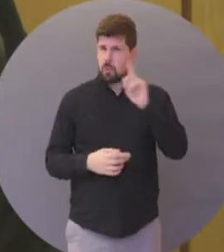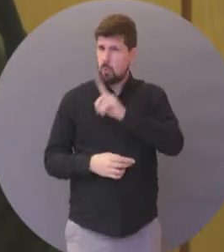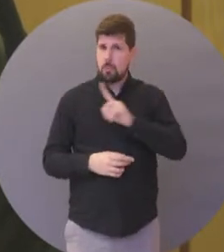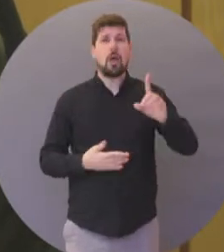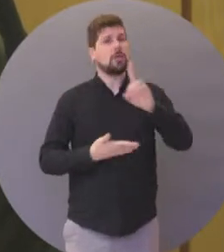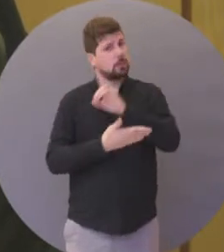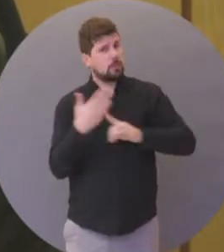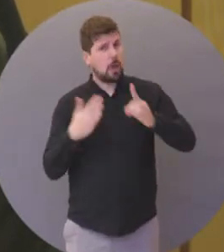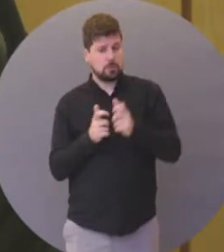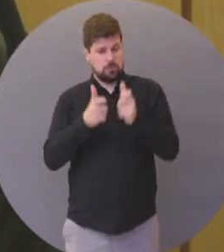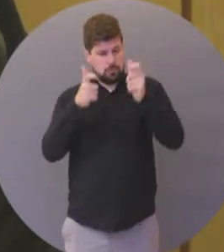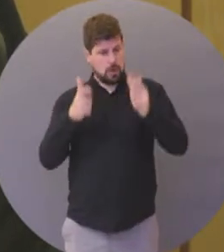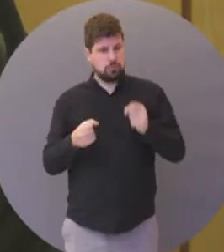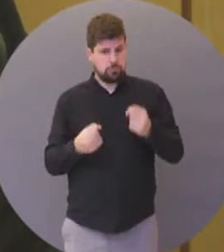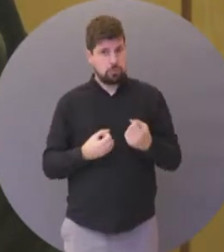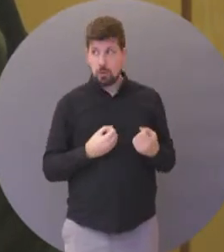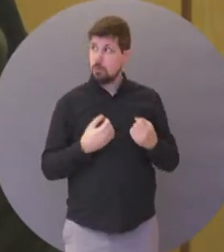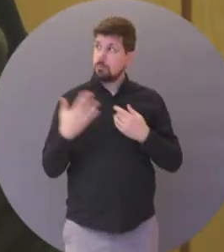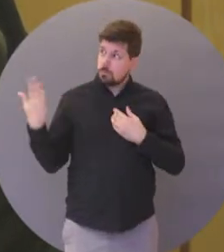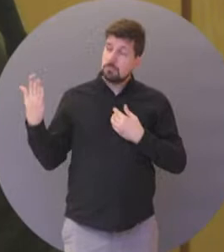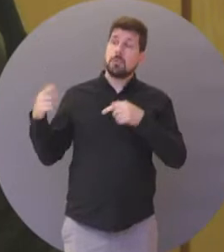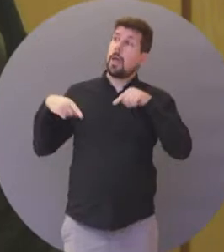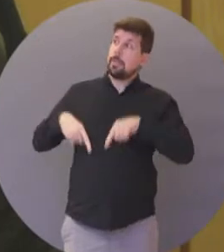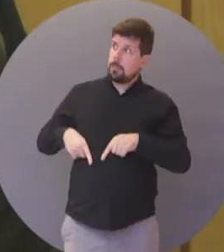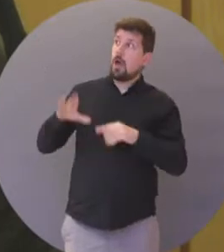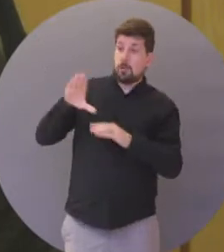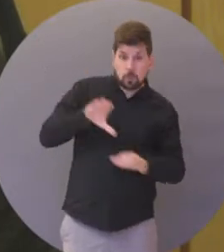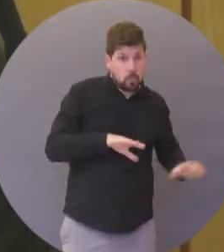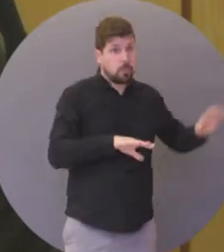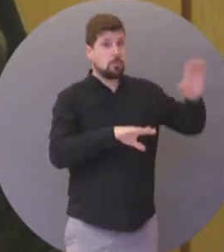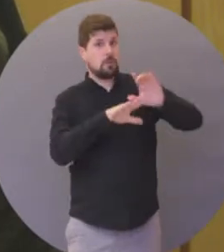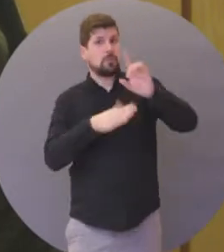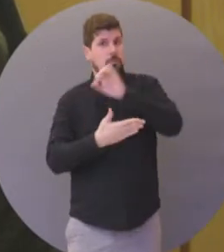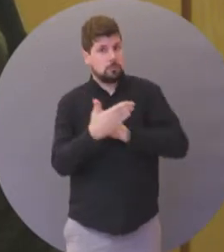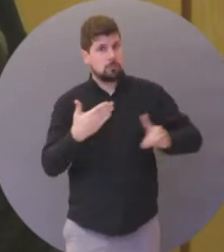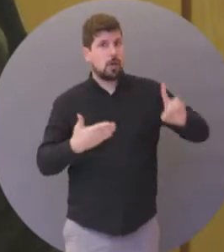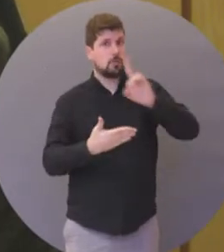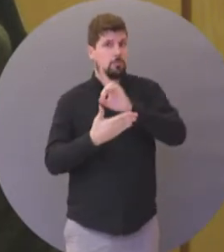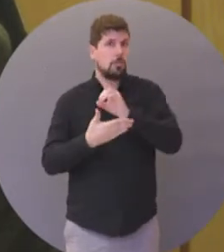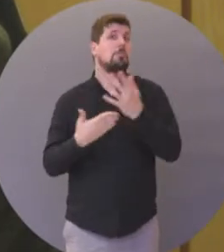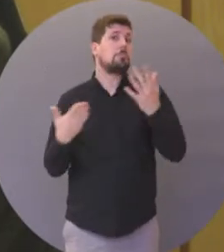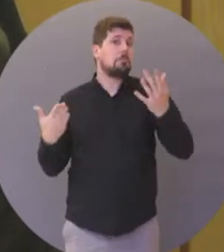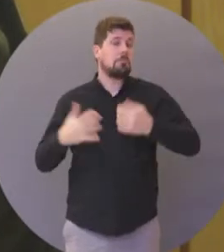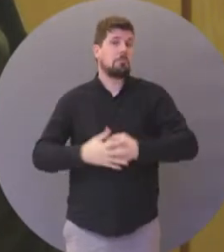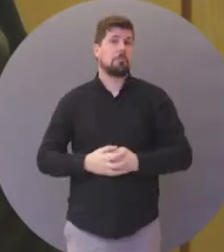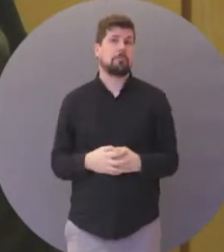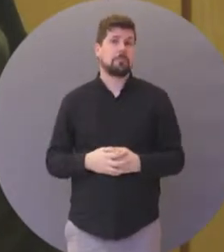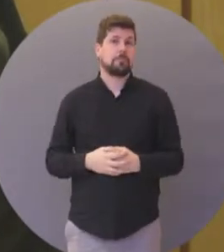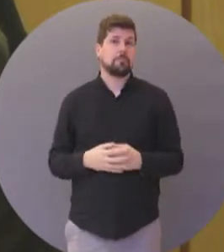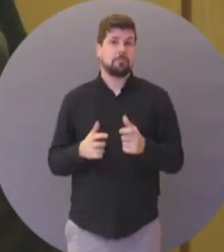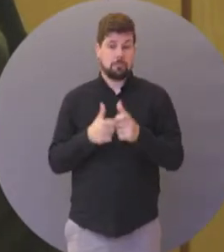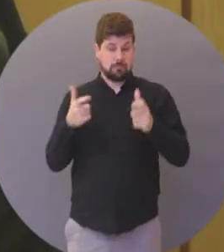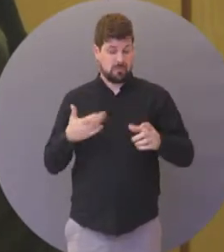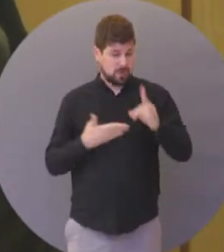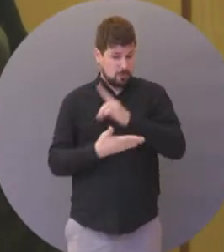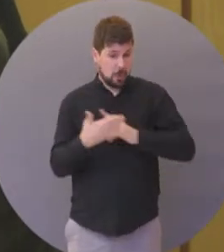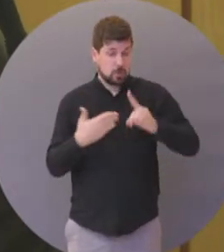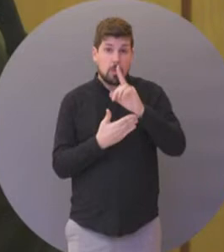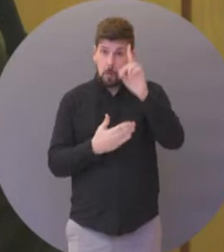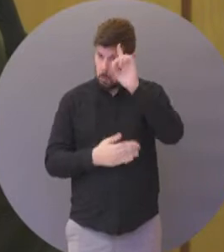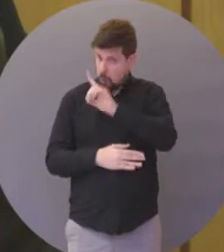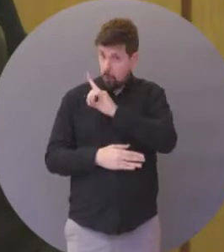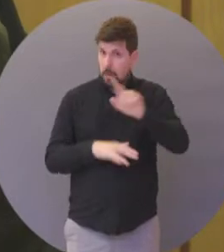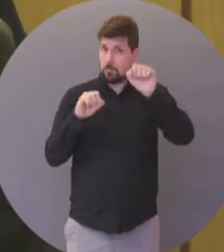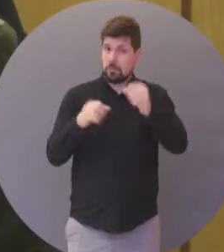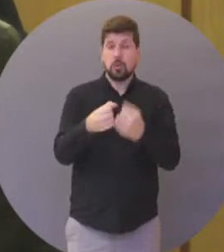ce dispositif de l'État qui a été développé par la le département ne pourrait-il pas aussi mettre en place